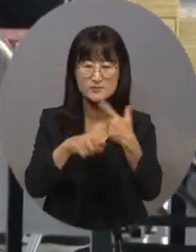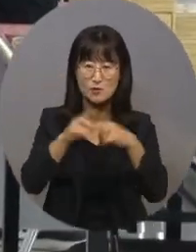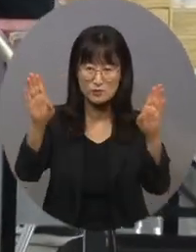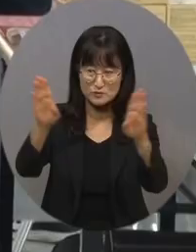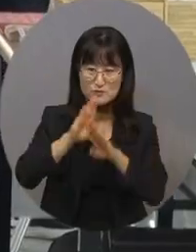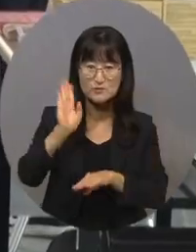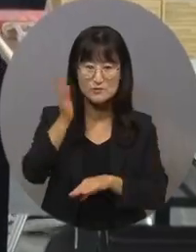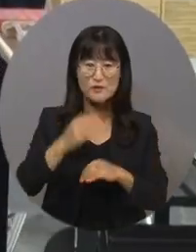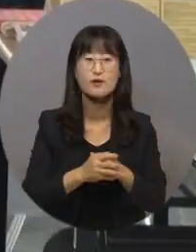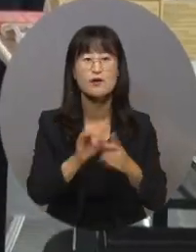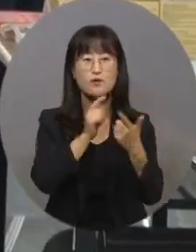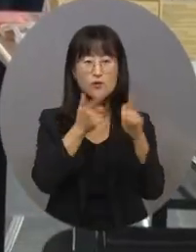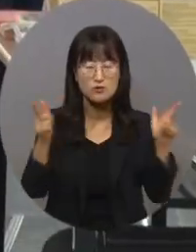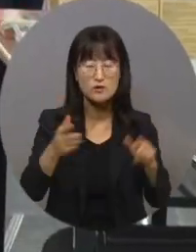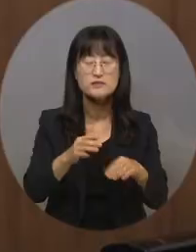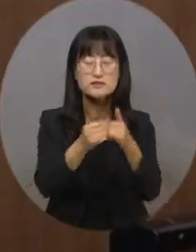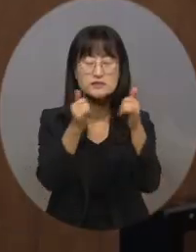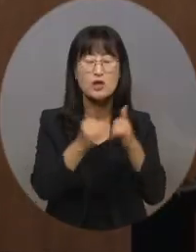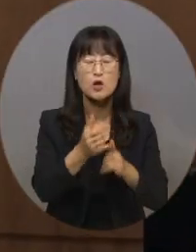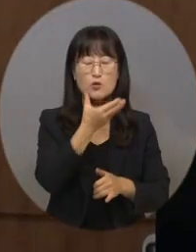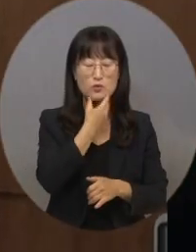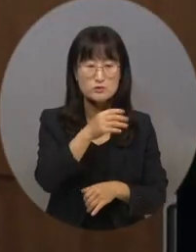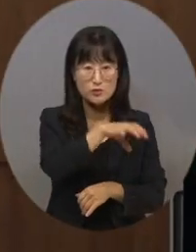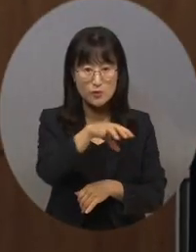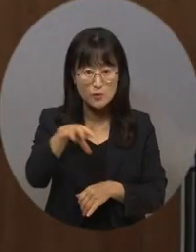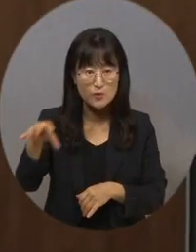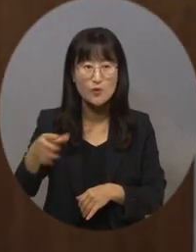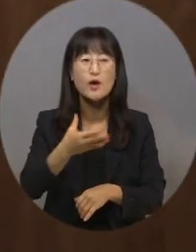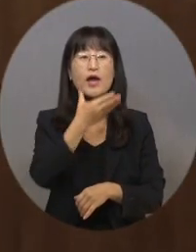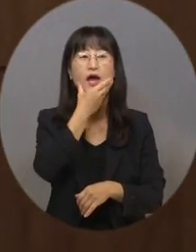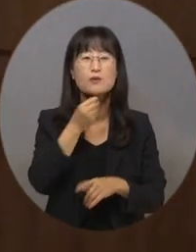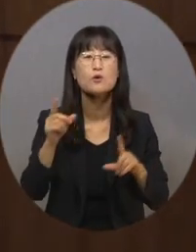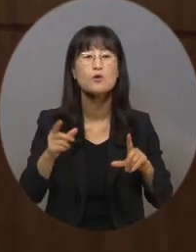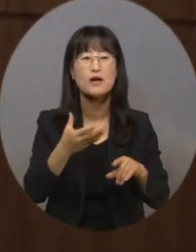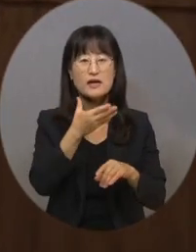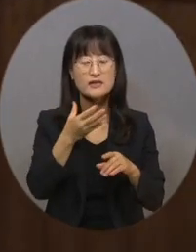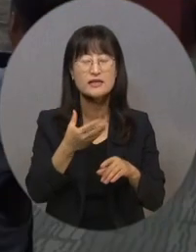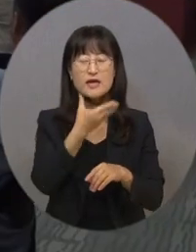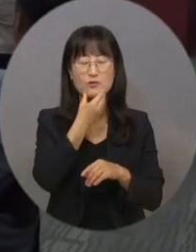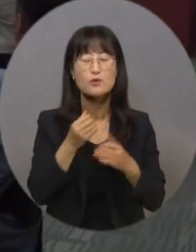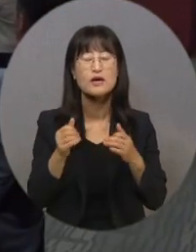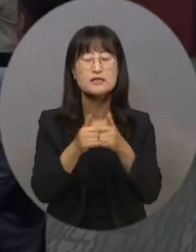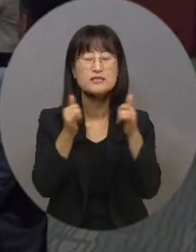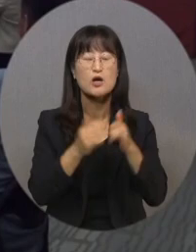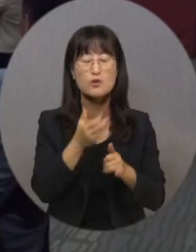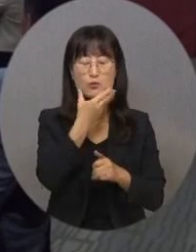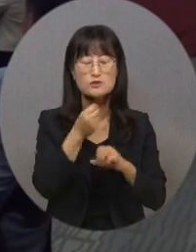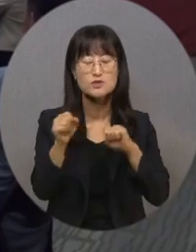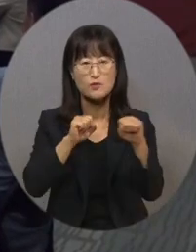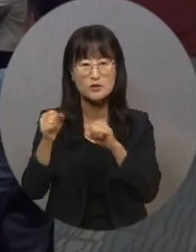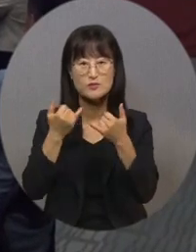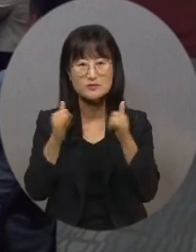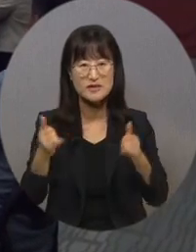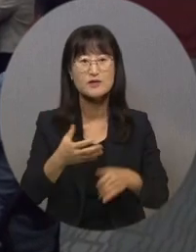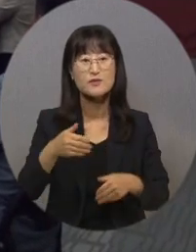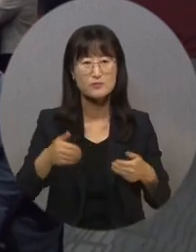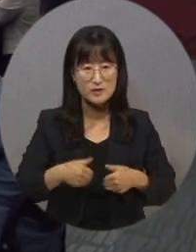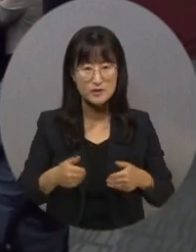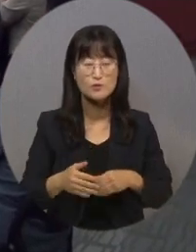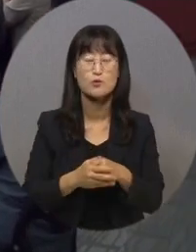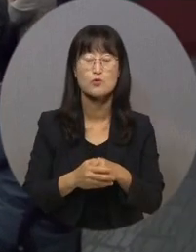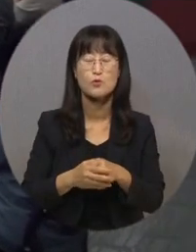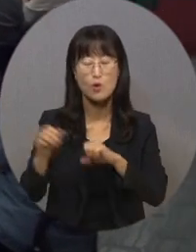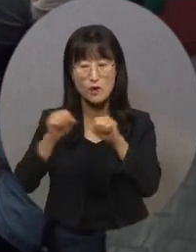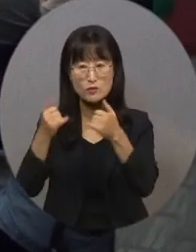모았습니다. 다양한 사회복지 현장, 그곳엔 행복한 사회복지인이 필요합니다. 사회복지인이 행복해야 우리